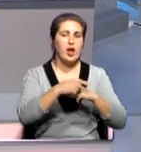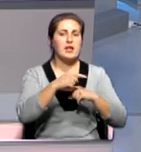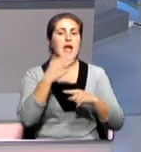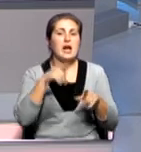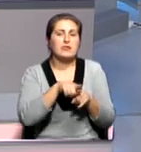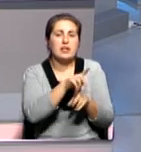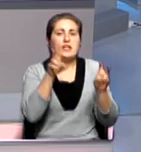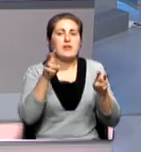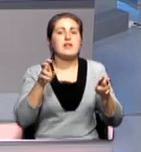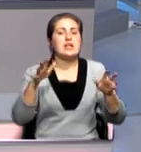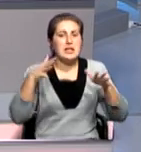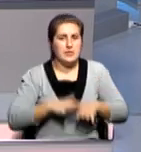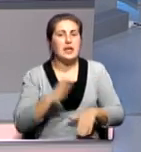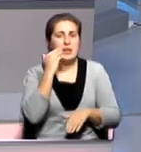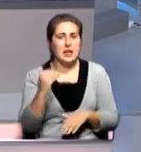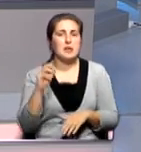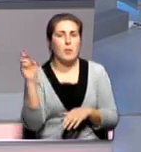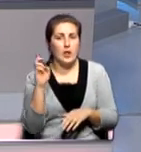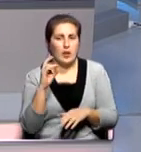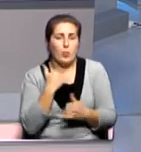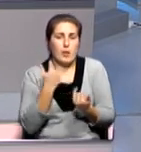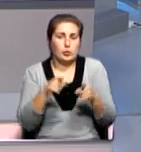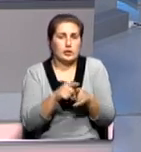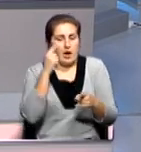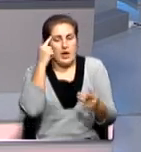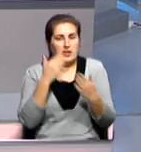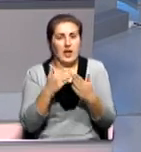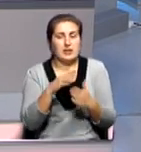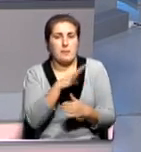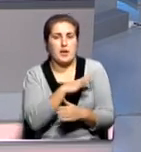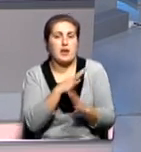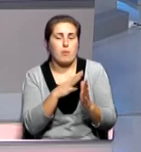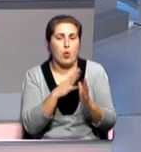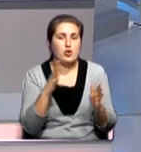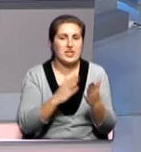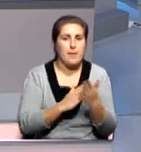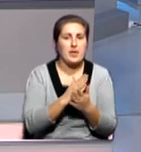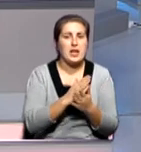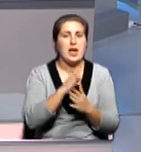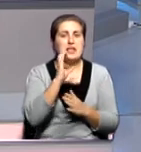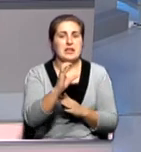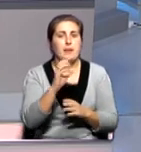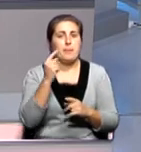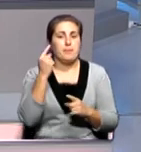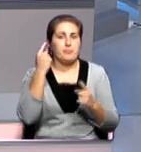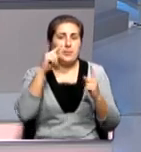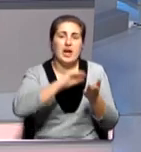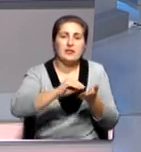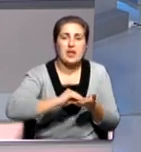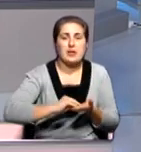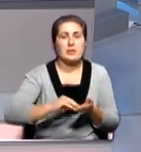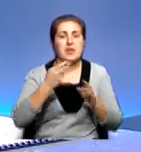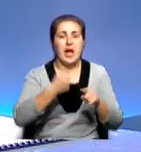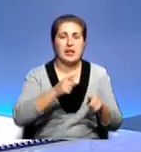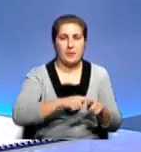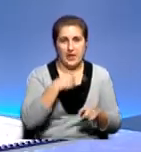называетесь все-таки крымско-татарская Библиотека У меня почему-то ассоциации были большей степени вот непосредственно с произведениями написаны на